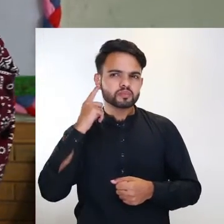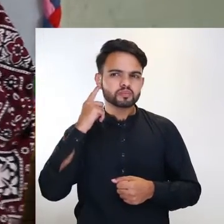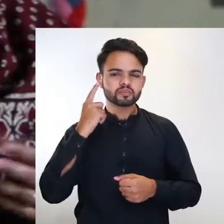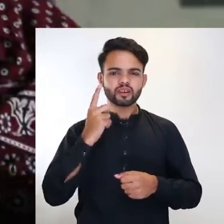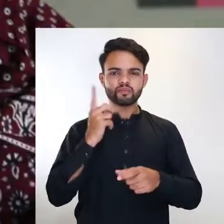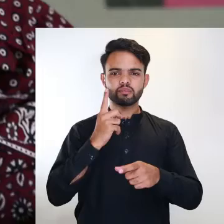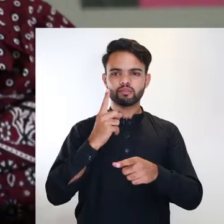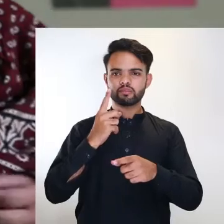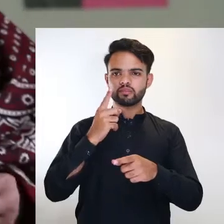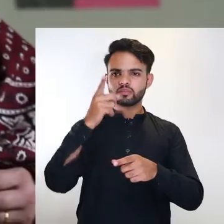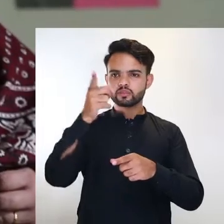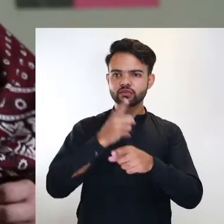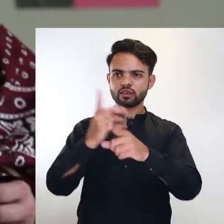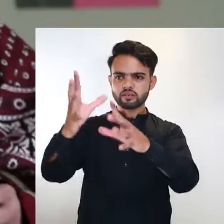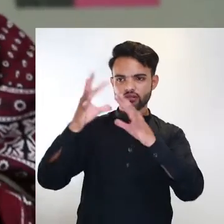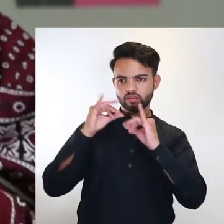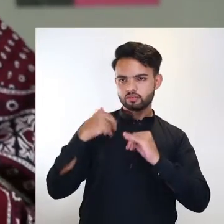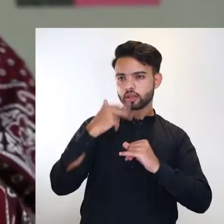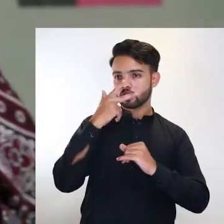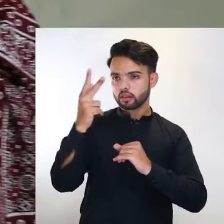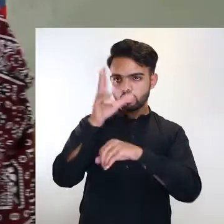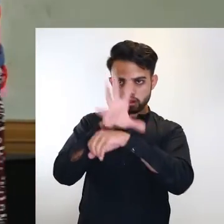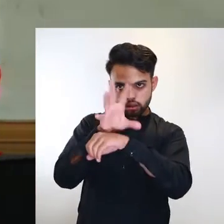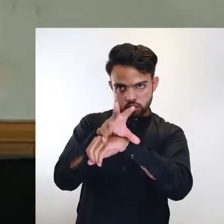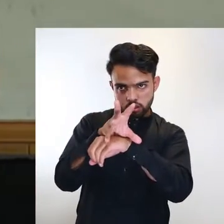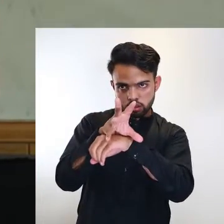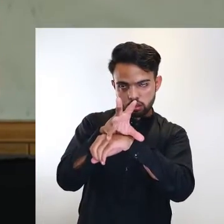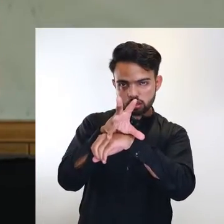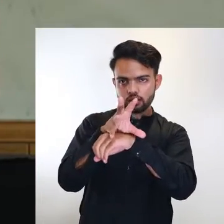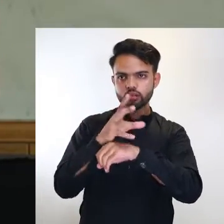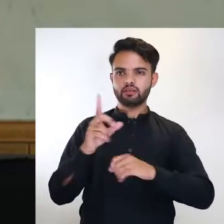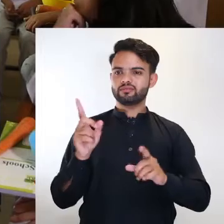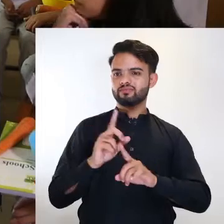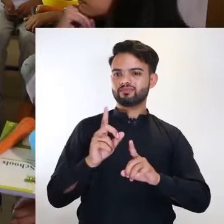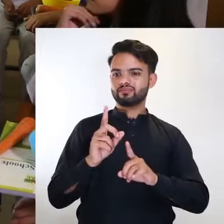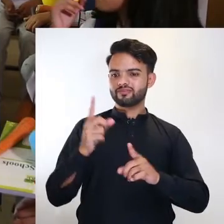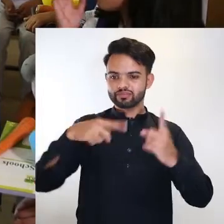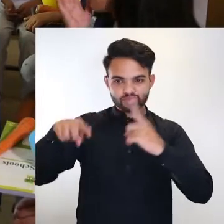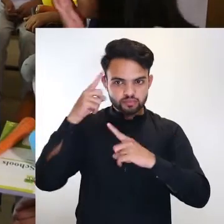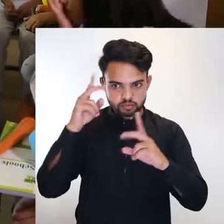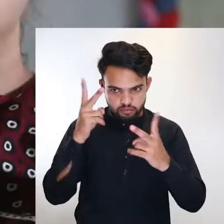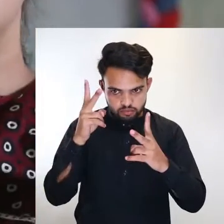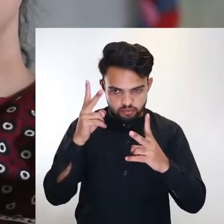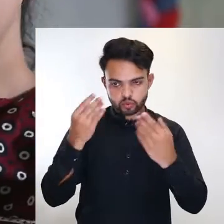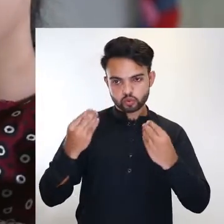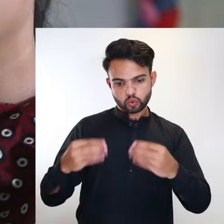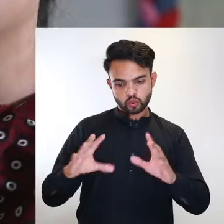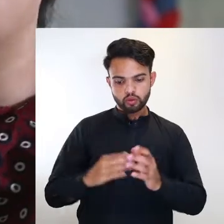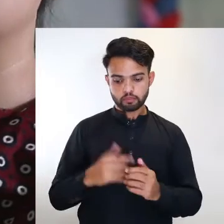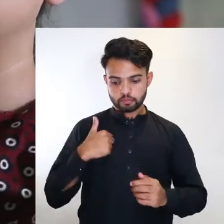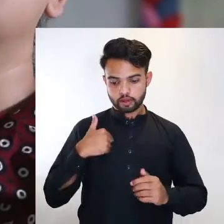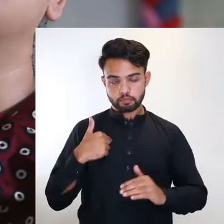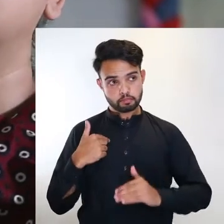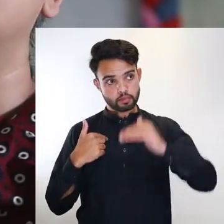पाते तो उसकी क्या रीज़न होती है? किसी को मालूम है? नहीं? मैं बताऊँ। हम अपने बड़ों